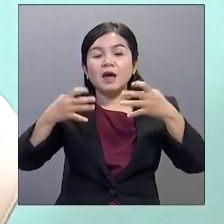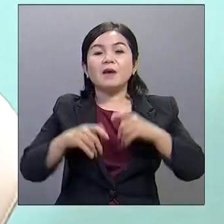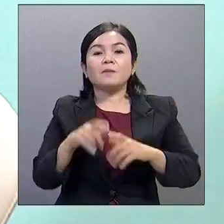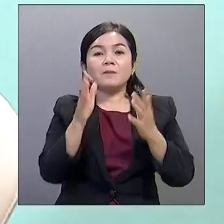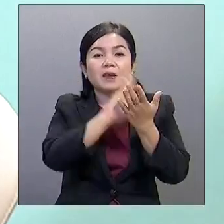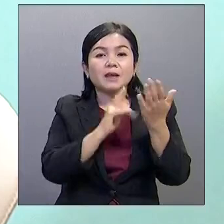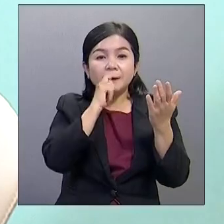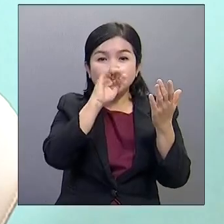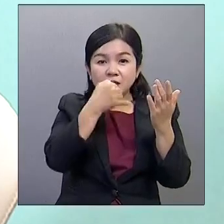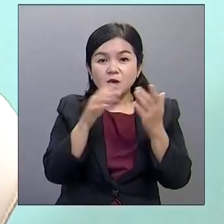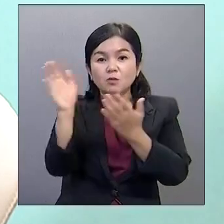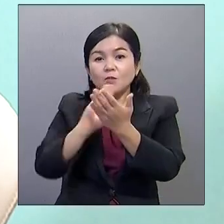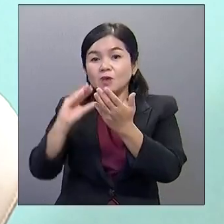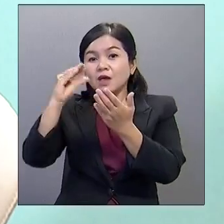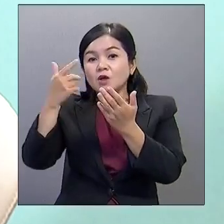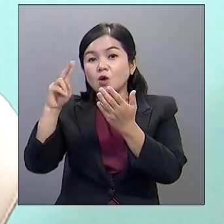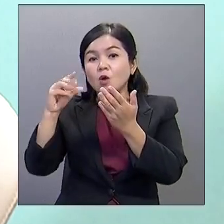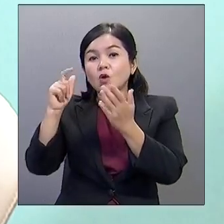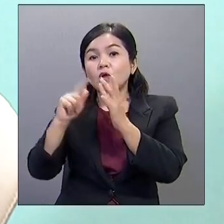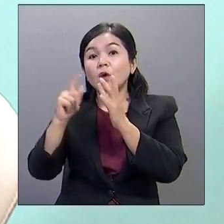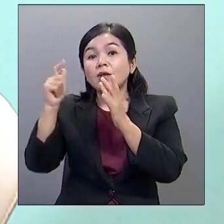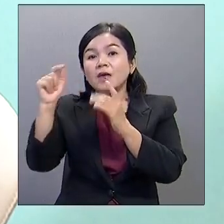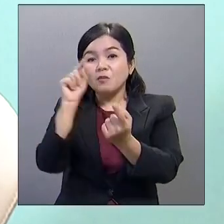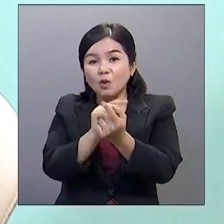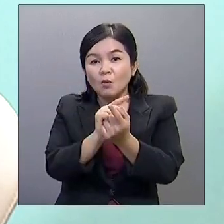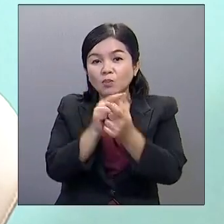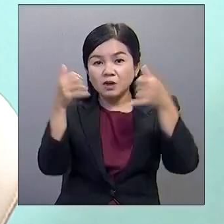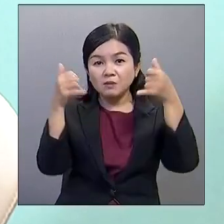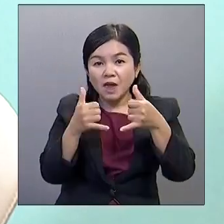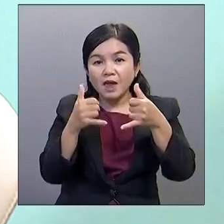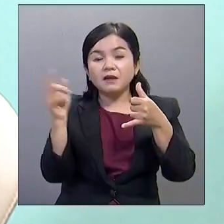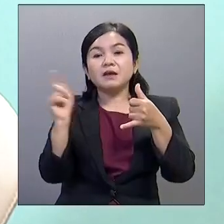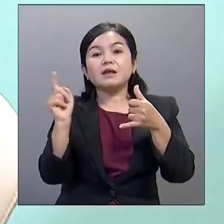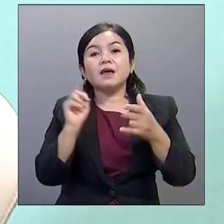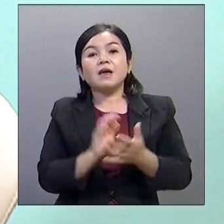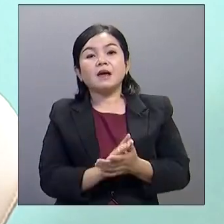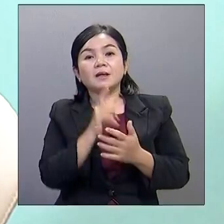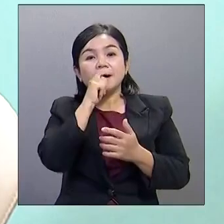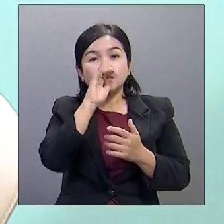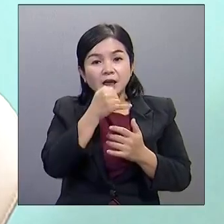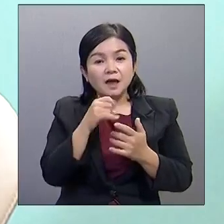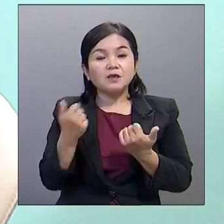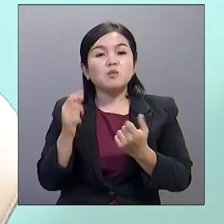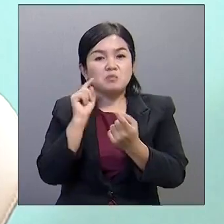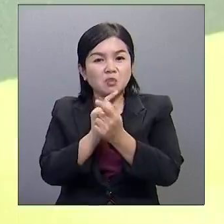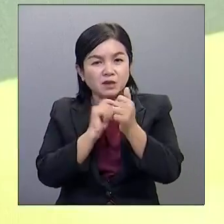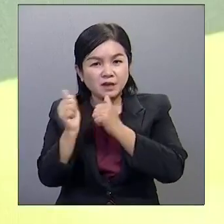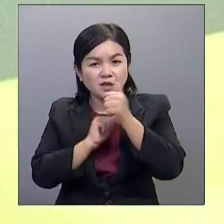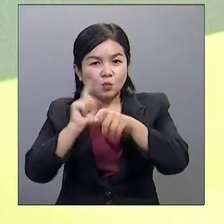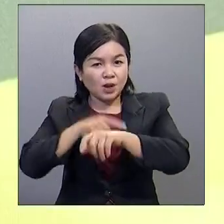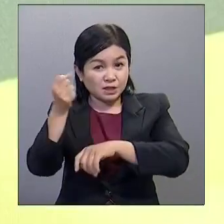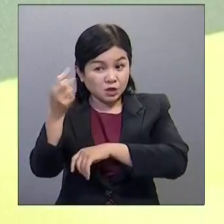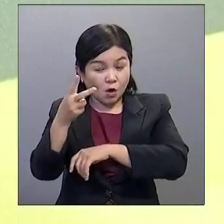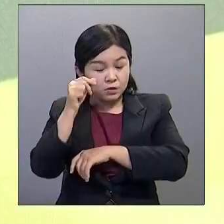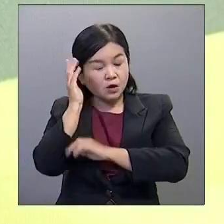าพบกับโครเอเชียค่ะ อ าร์เจนตินาก็นำโดยเลโอนีลเมสซี่แล้วก็โครเอเชียนี่ลูก้าโมดริช 2:00 นค่ะตื่น